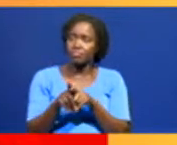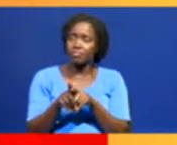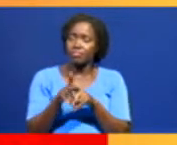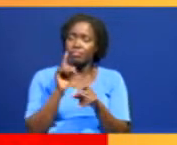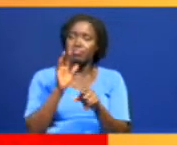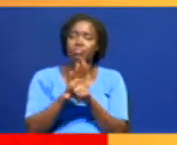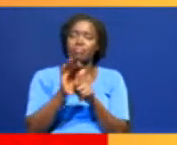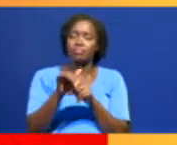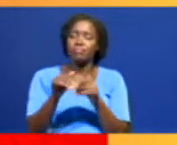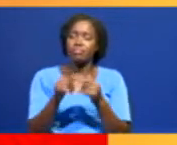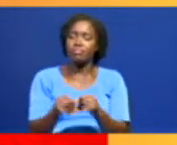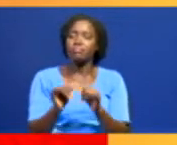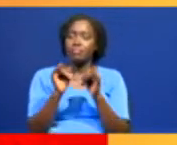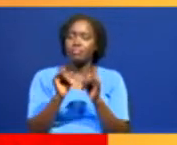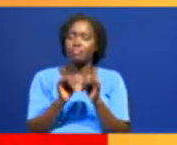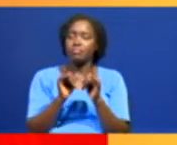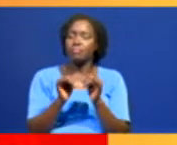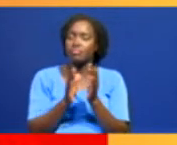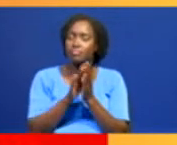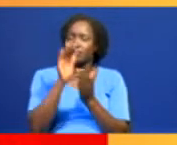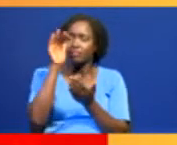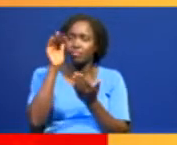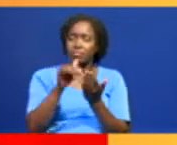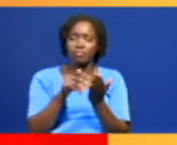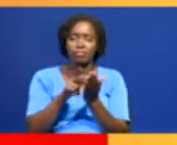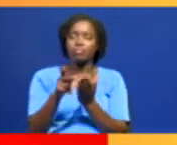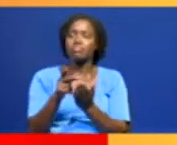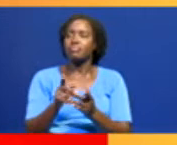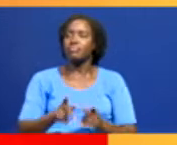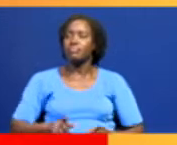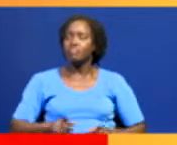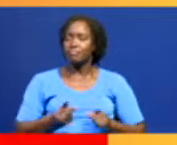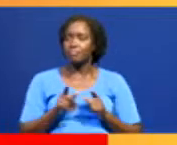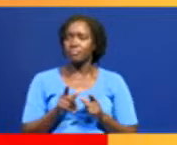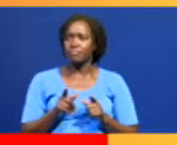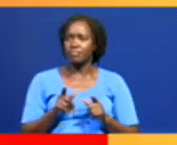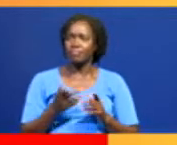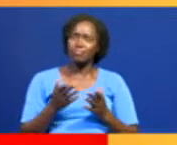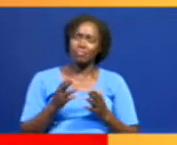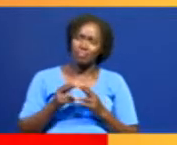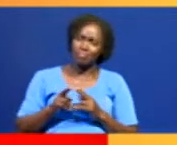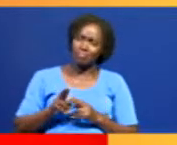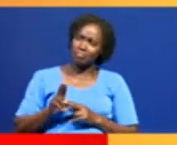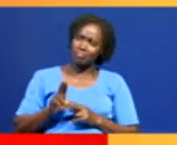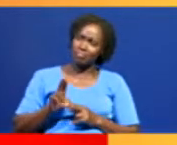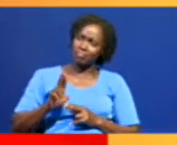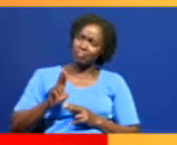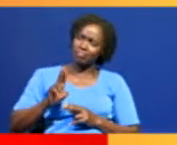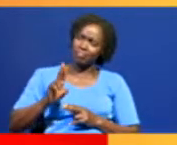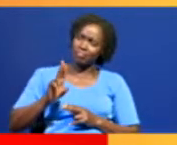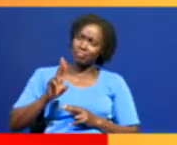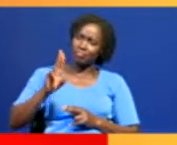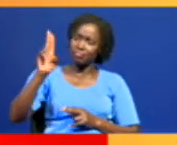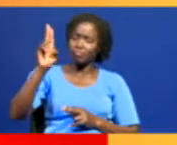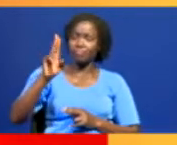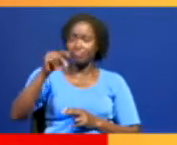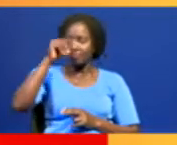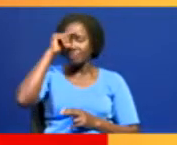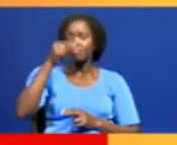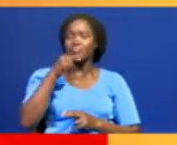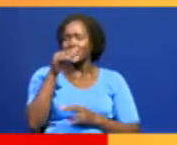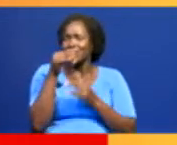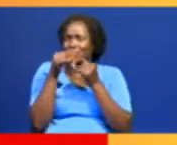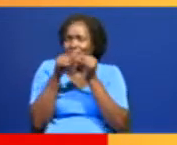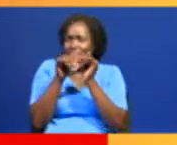iliahidi kwamba itajaribu kupunguza gharama ya maisha. Licha ya kuwa gharama ya maisha ilionekana kwenda juu, hii serikali ikasema